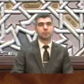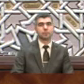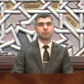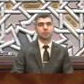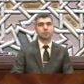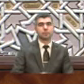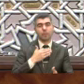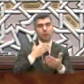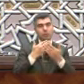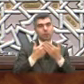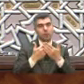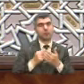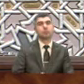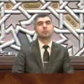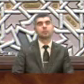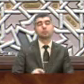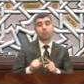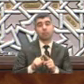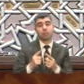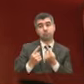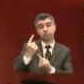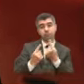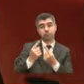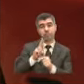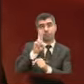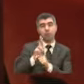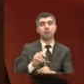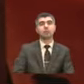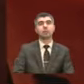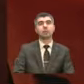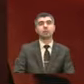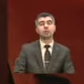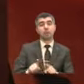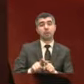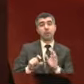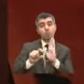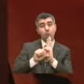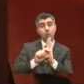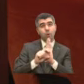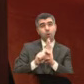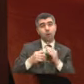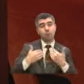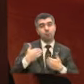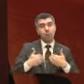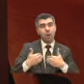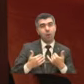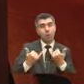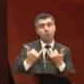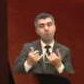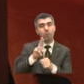شكرا السادة النواب على هذا التفاعل الإيجابي، لأن فعلا هذا الموضوع ديال الأشخاص في وضعية إعاقة اليوم يسائلنا